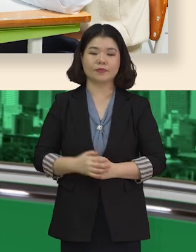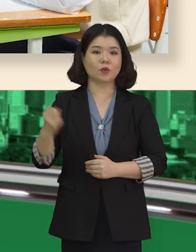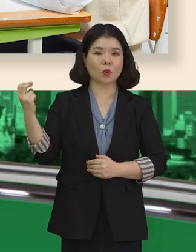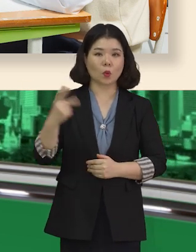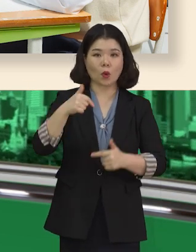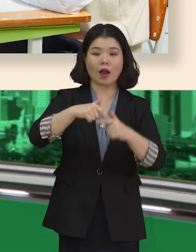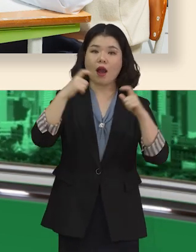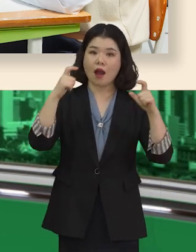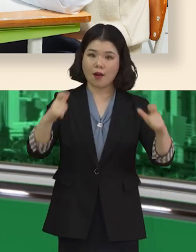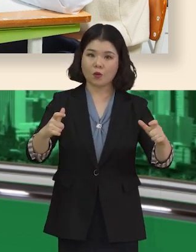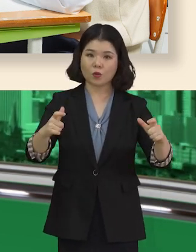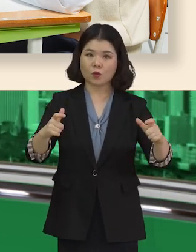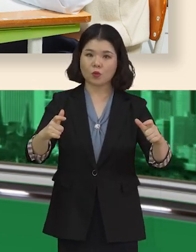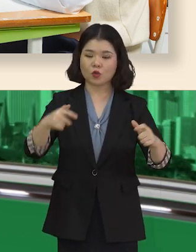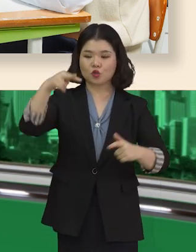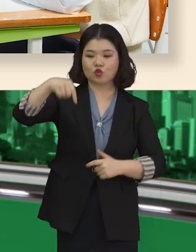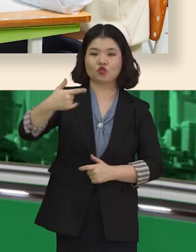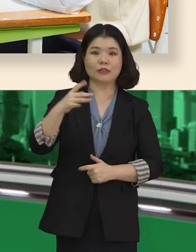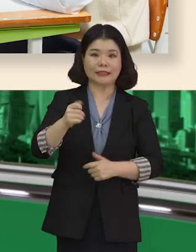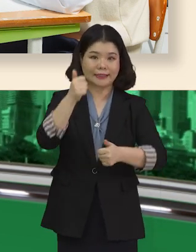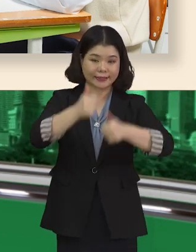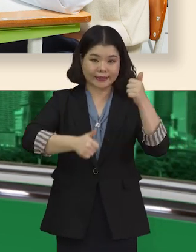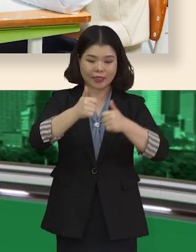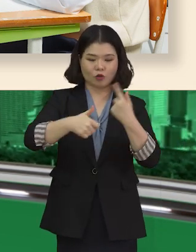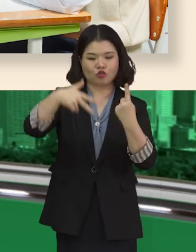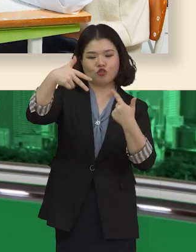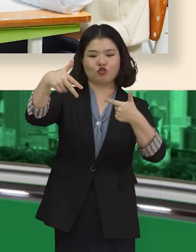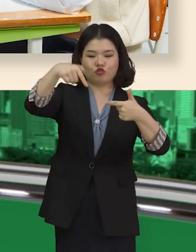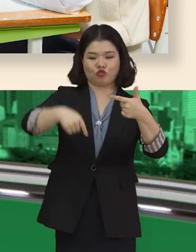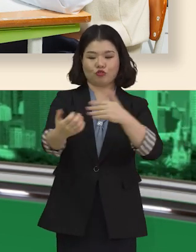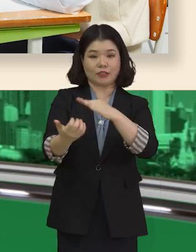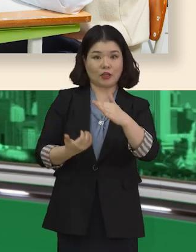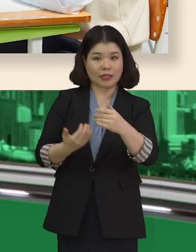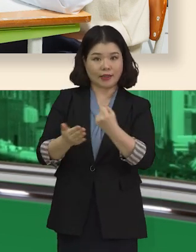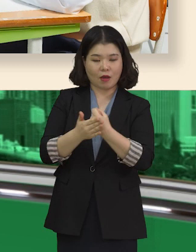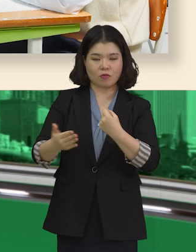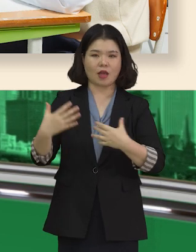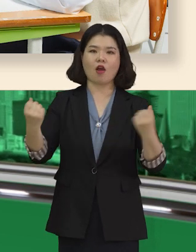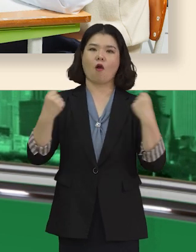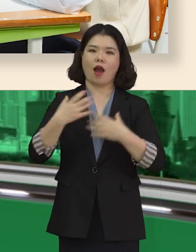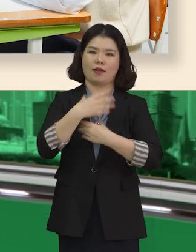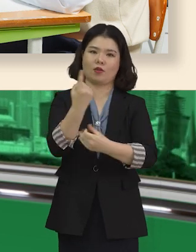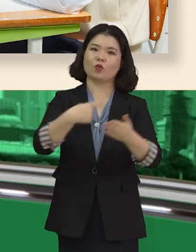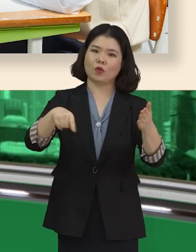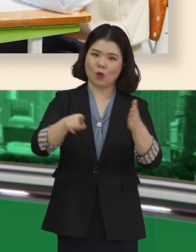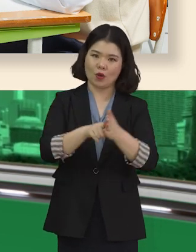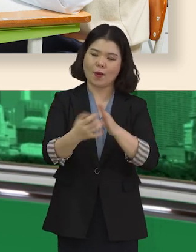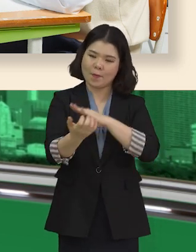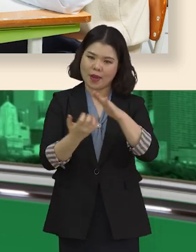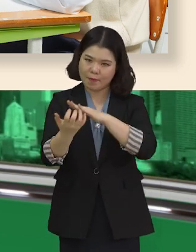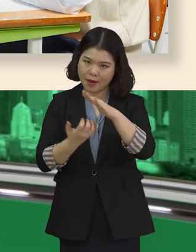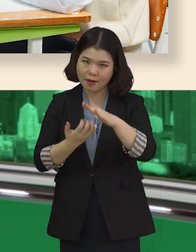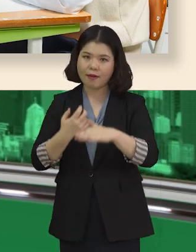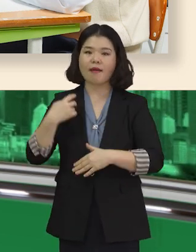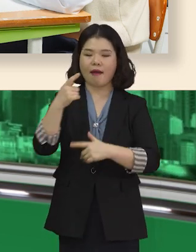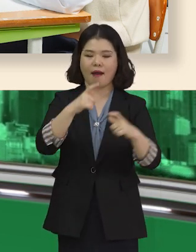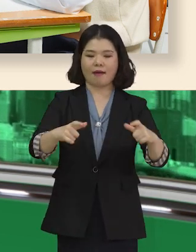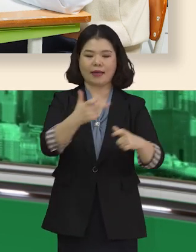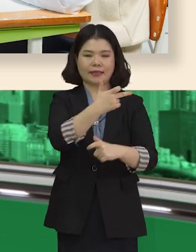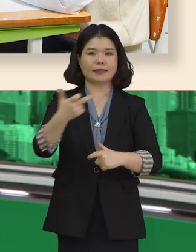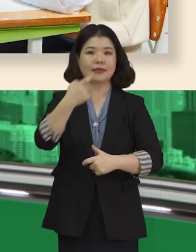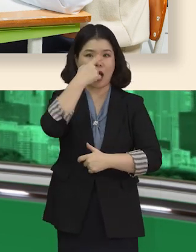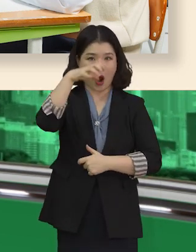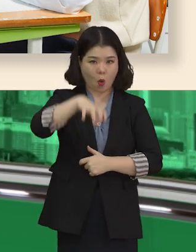아울러 강남구는 수능을 6주 앞둔 상황인 만큼 수험생의 건강 안전을 위해서 선제적으로 관내